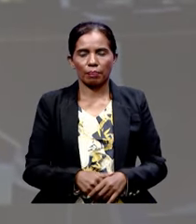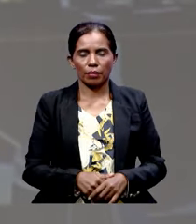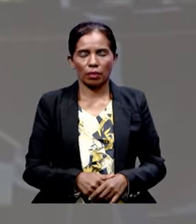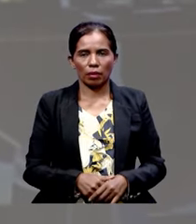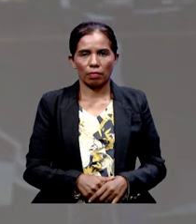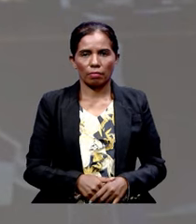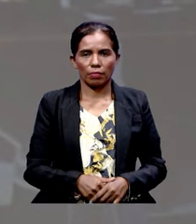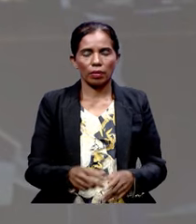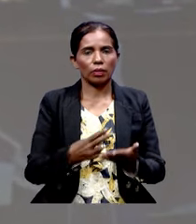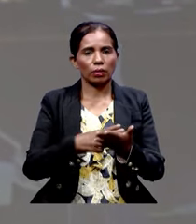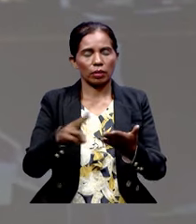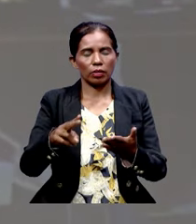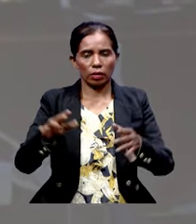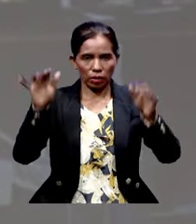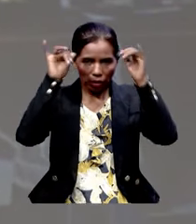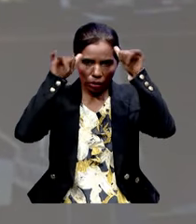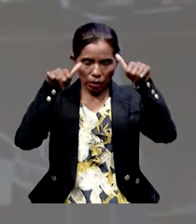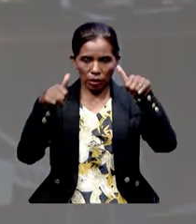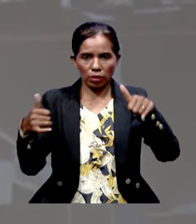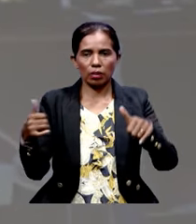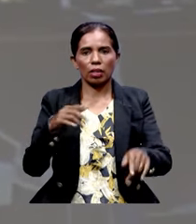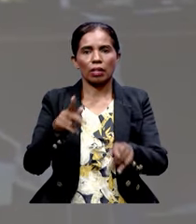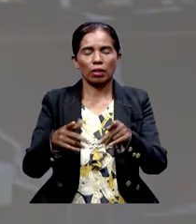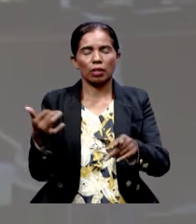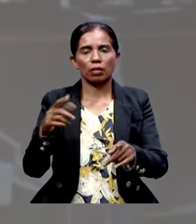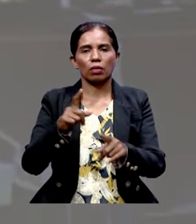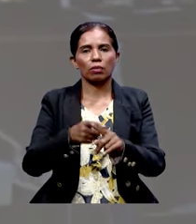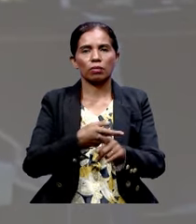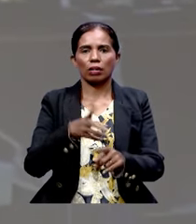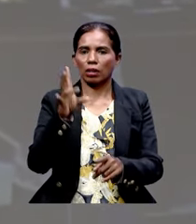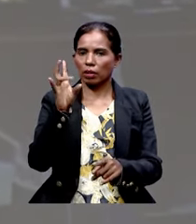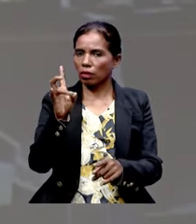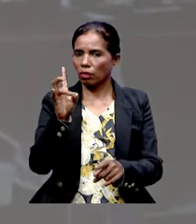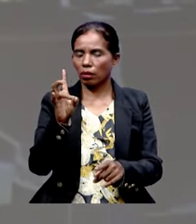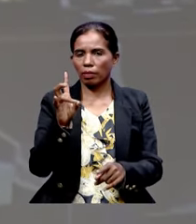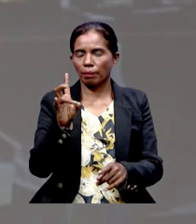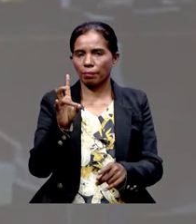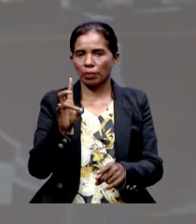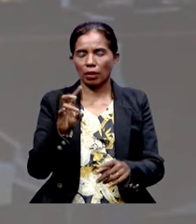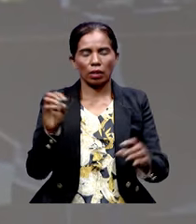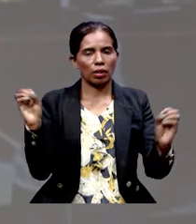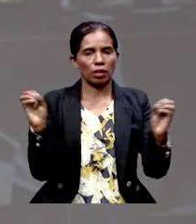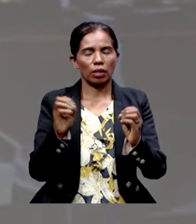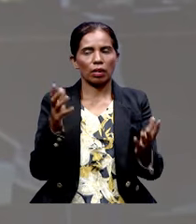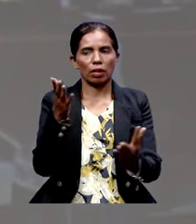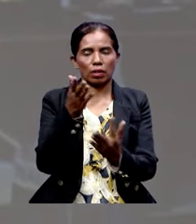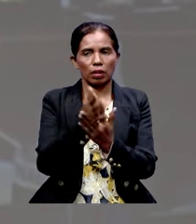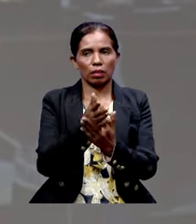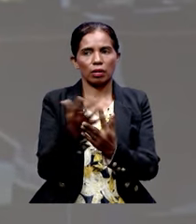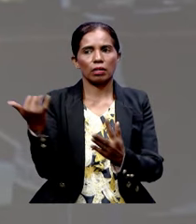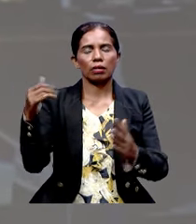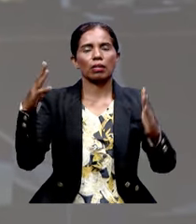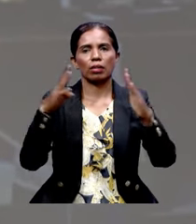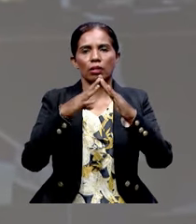Honestamente kata karau na in sirene durante fulang hitu ona. Latama sirene